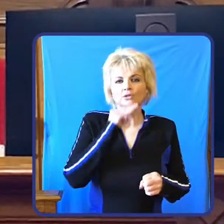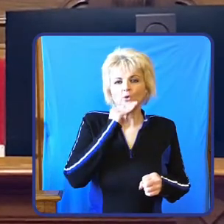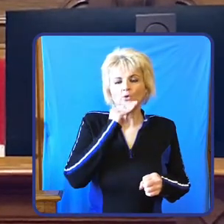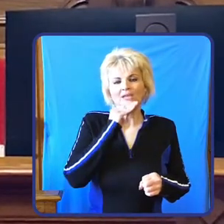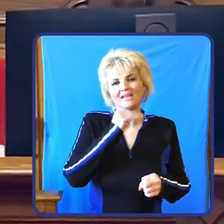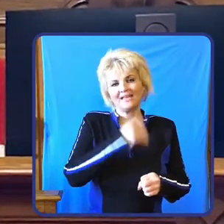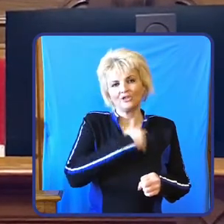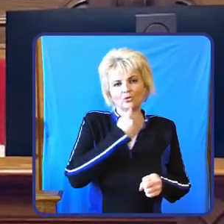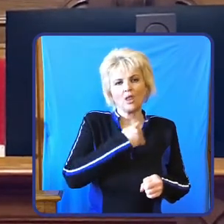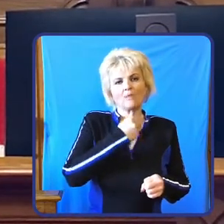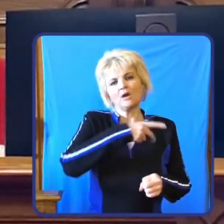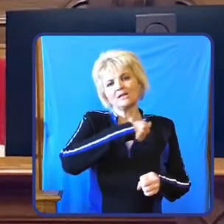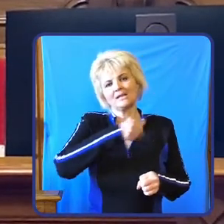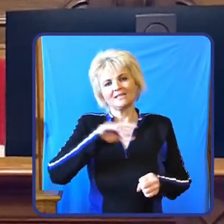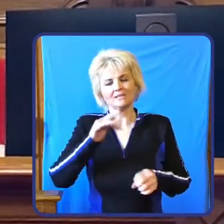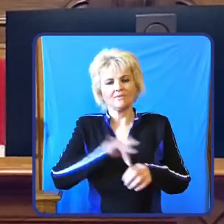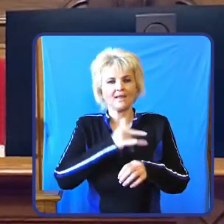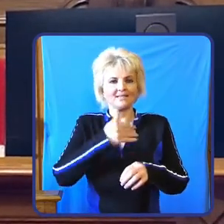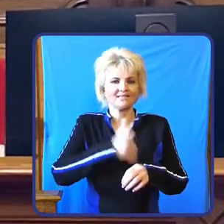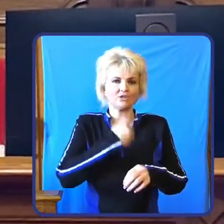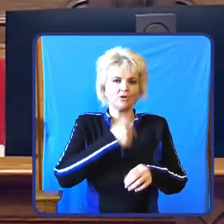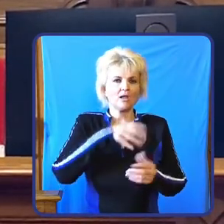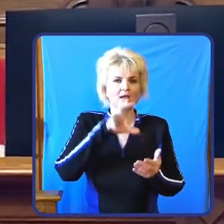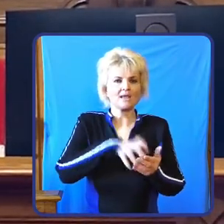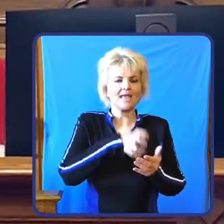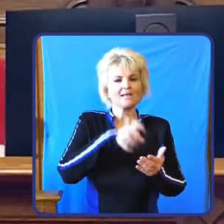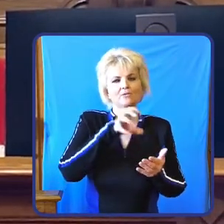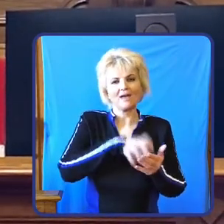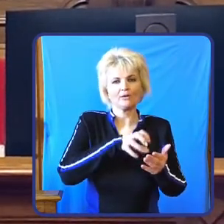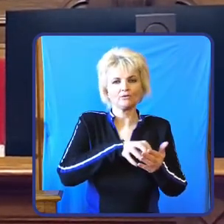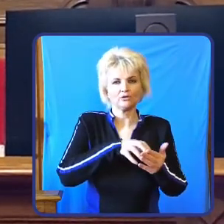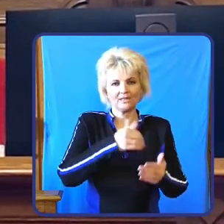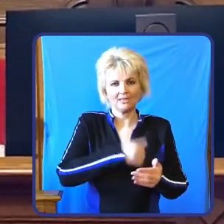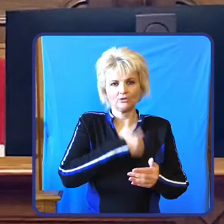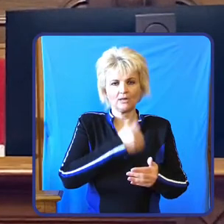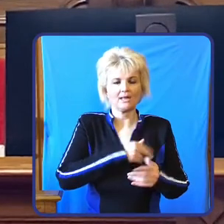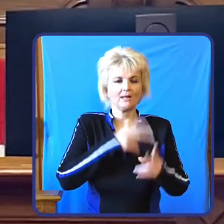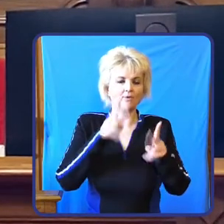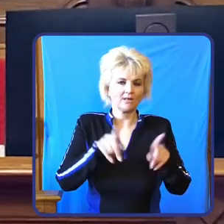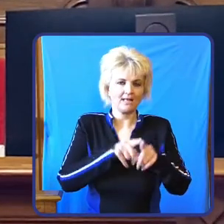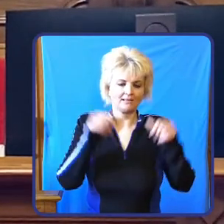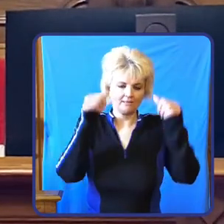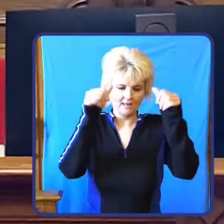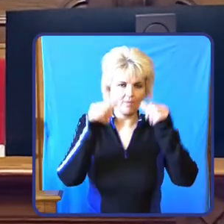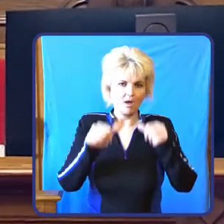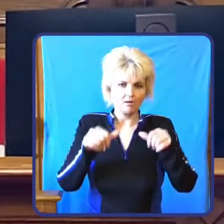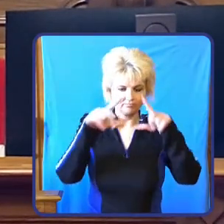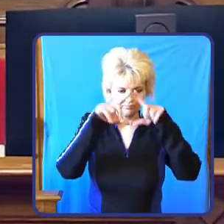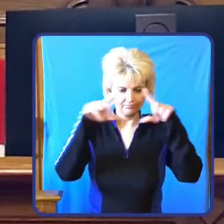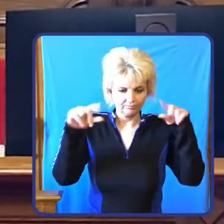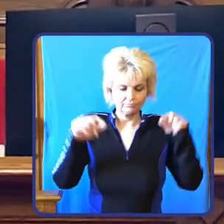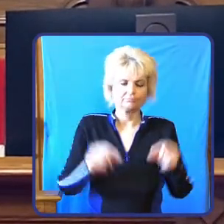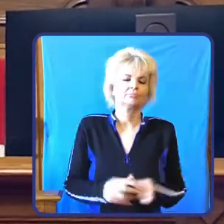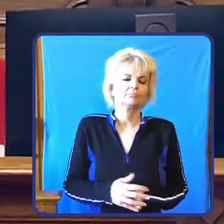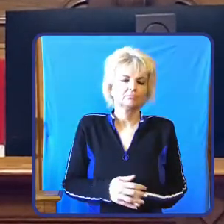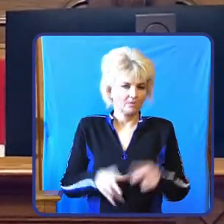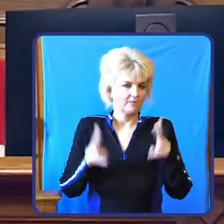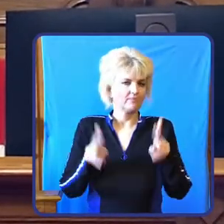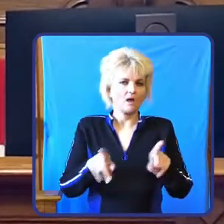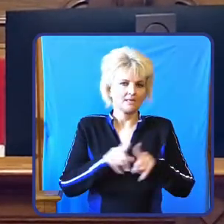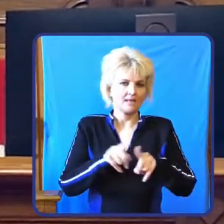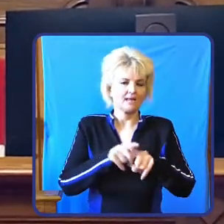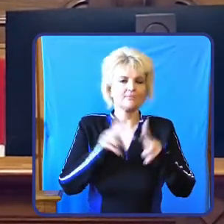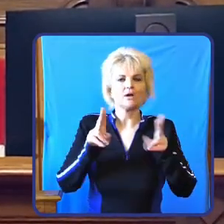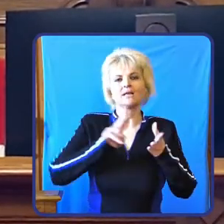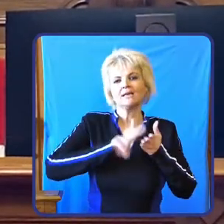ugyanígy a Kertvárosi iskolánál is van ilyen tábla. Nyilvánvalóan iskolai időben jelentett sebességkorlátozást, ezt fönntartom. Tehát van erre példa, és van